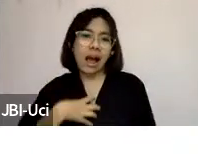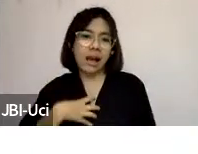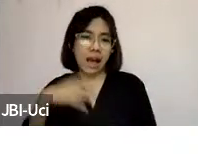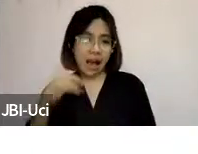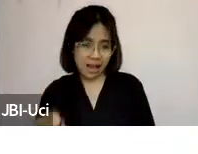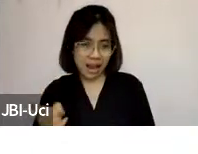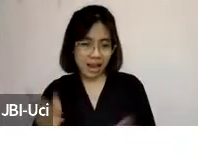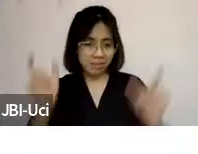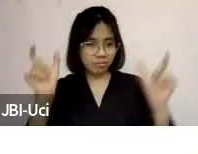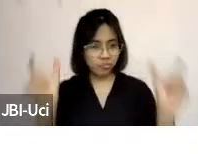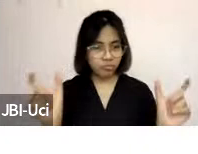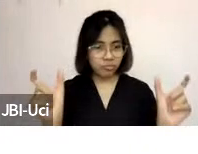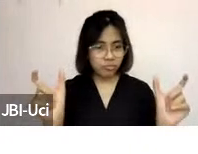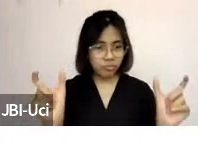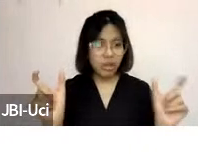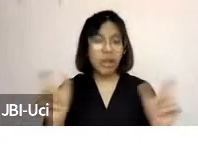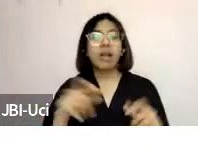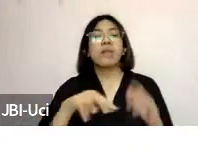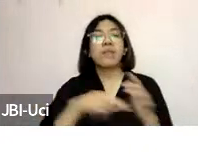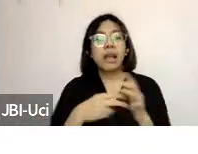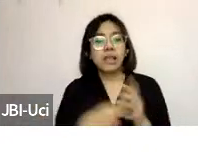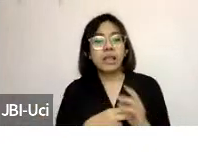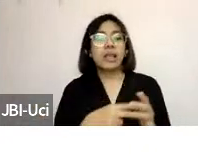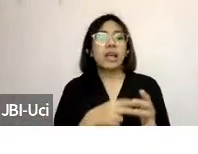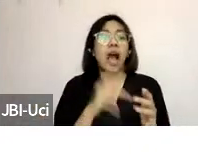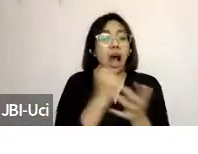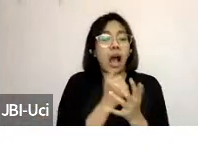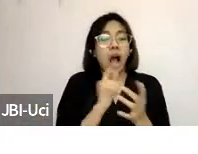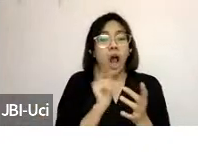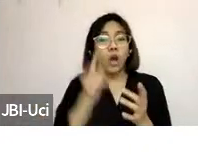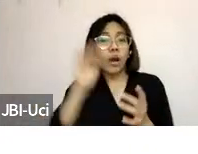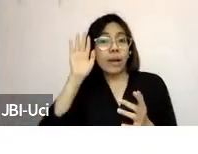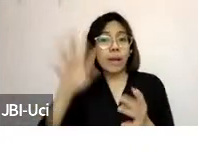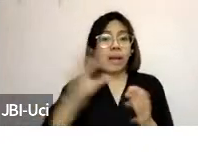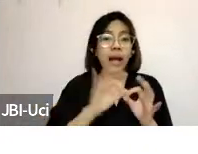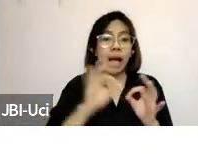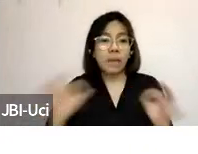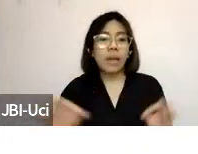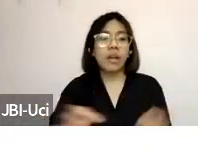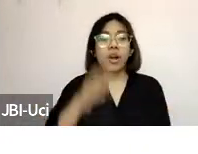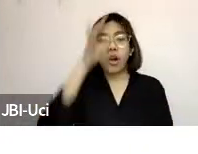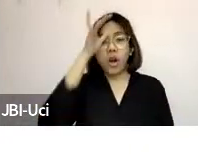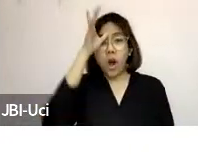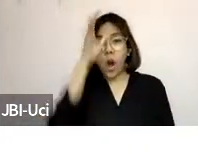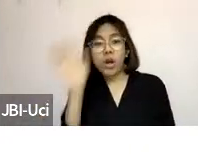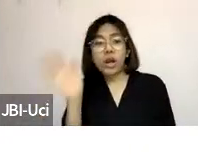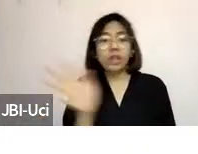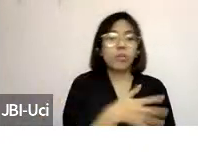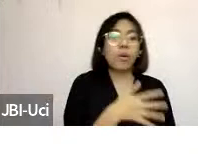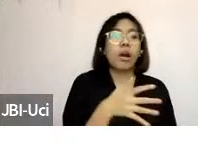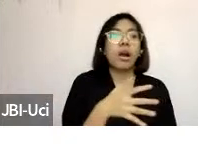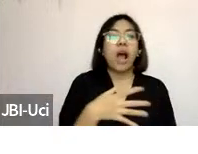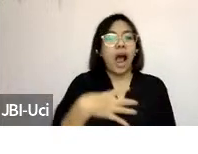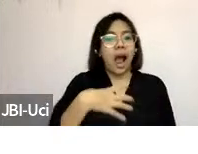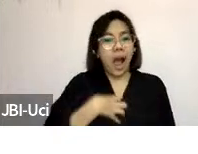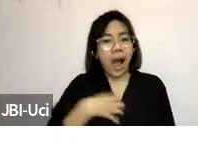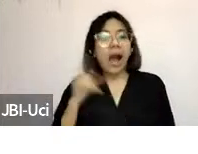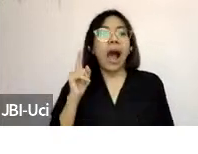kalimat setiap orang yang dengan hak menetap mentransmisikan